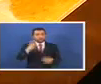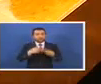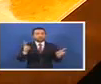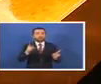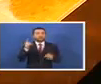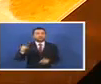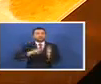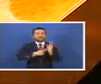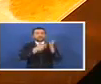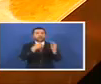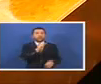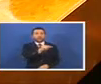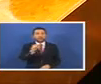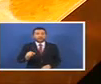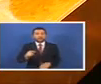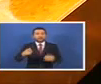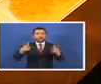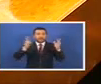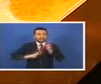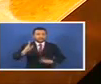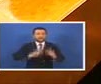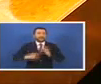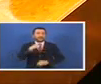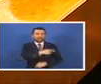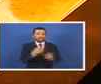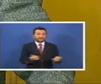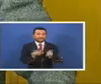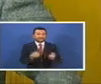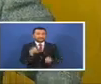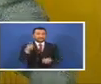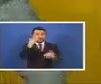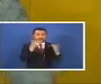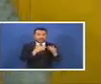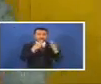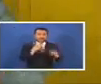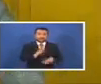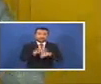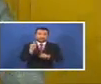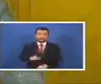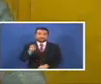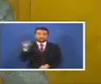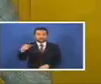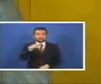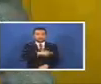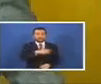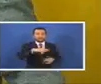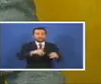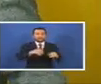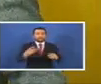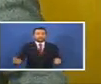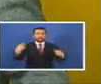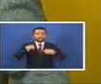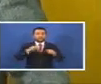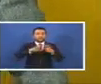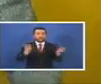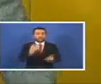özgürlüğünün sembolü olan cübbelerine, akademik cübbelerine layık gördüğünüz şeye bakın. O çamurlu olanı üstüme